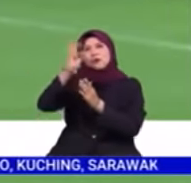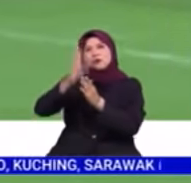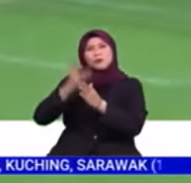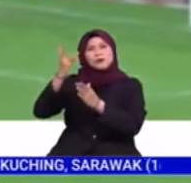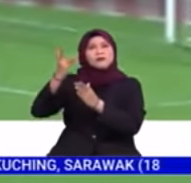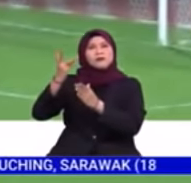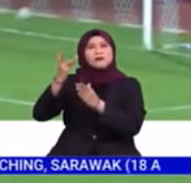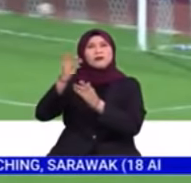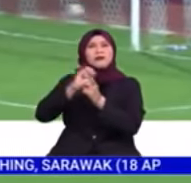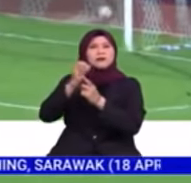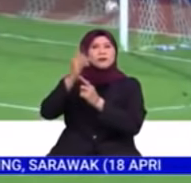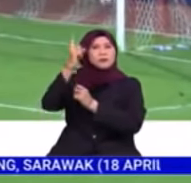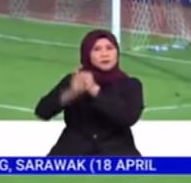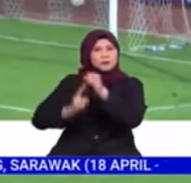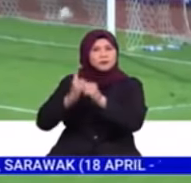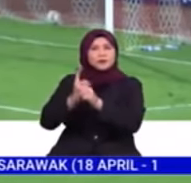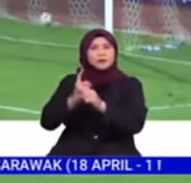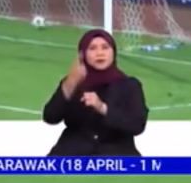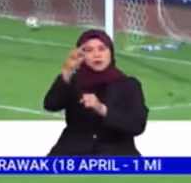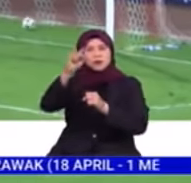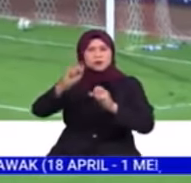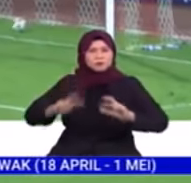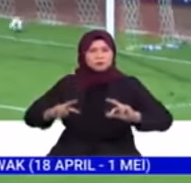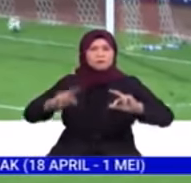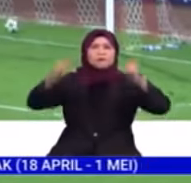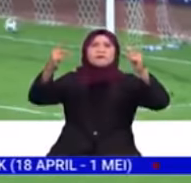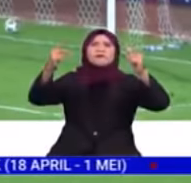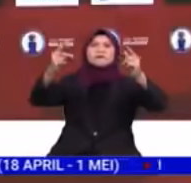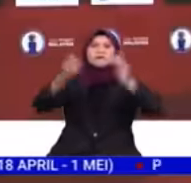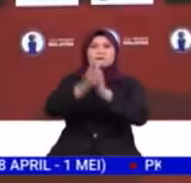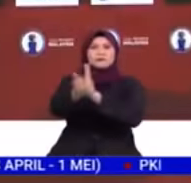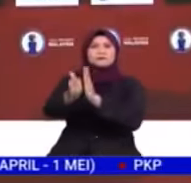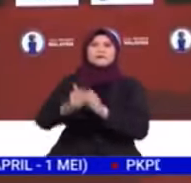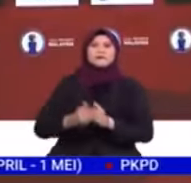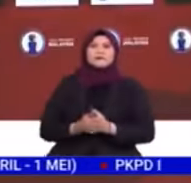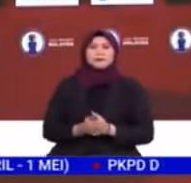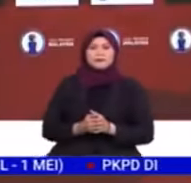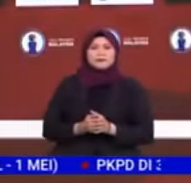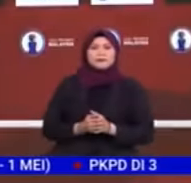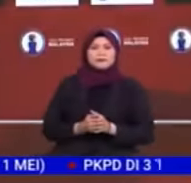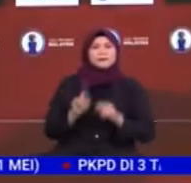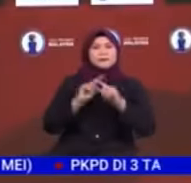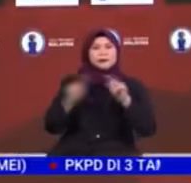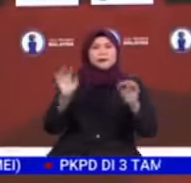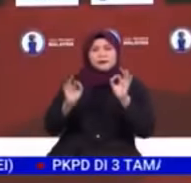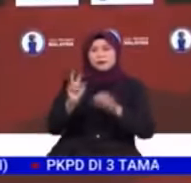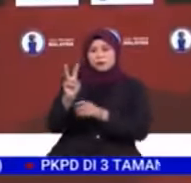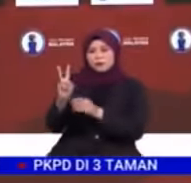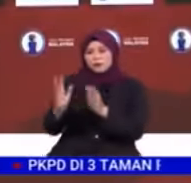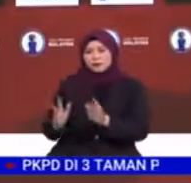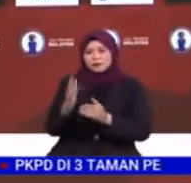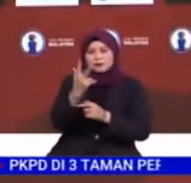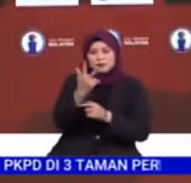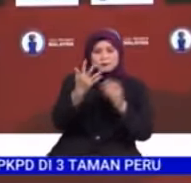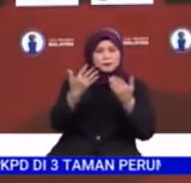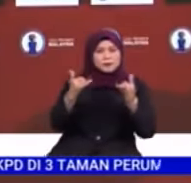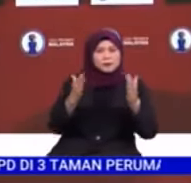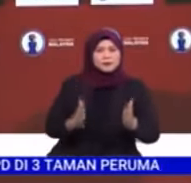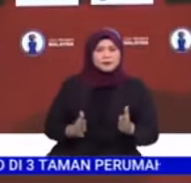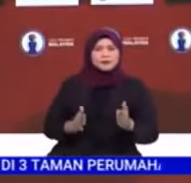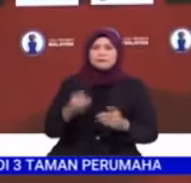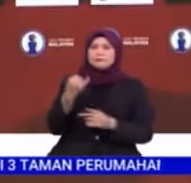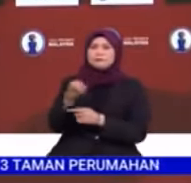ataupun tahun untuk menonjol Cumanya kalau hanya 23 pemain serasa tak mampu